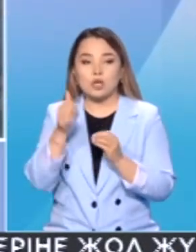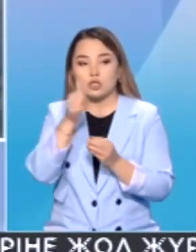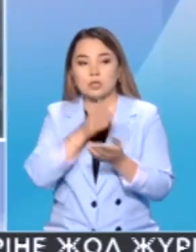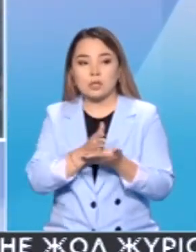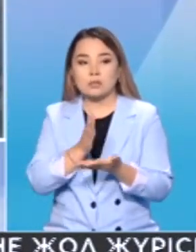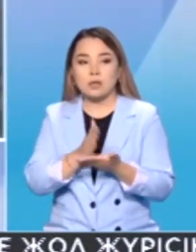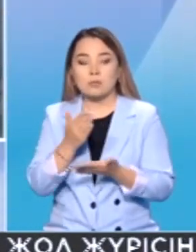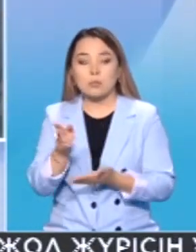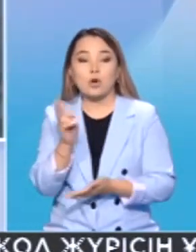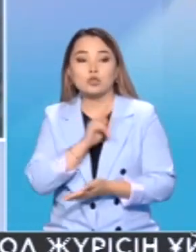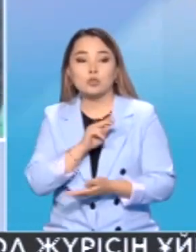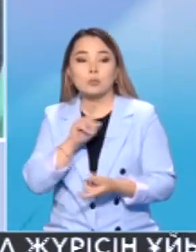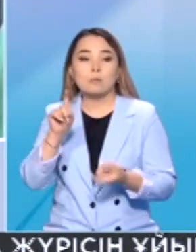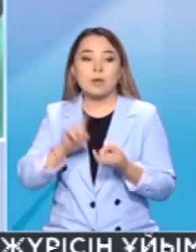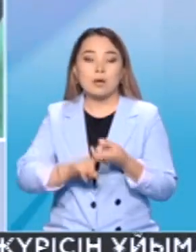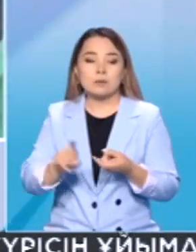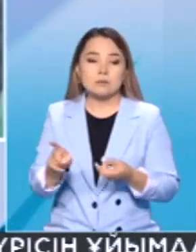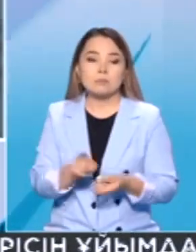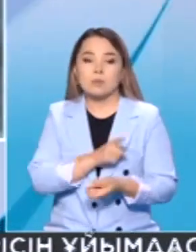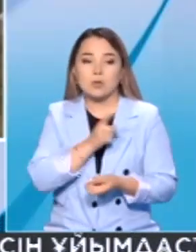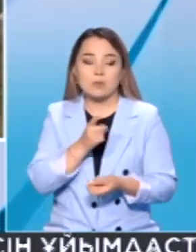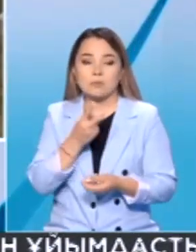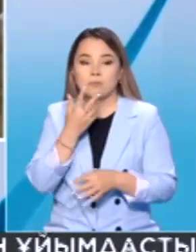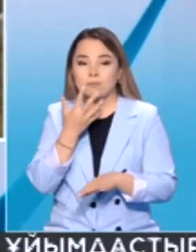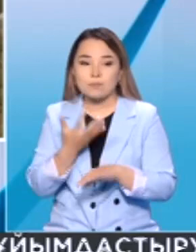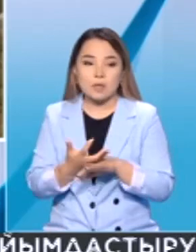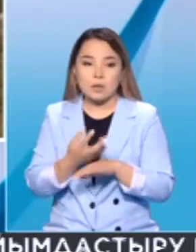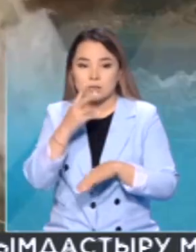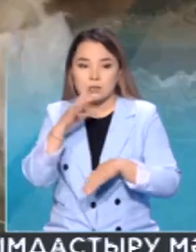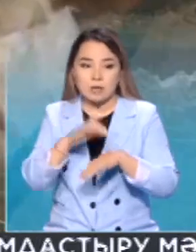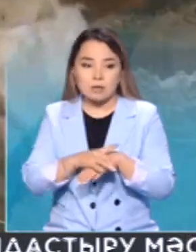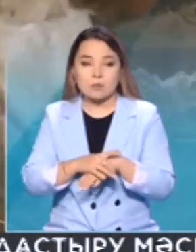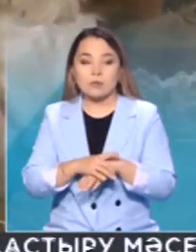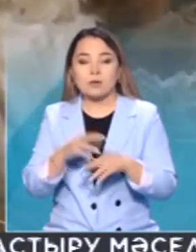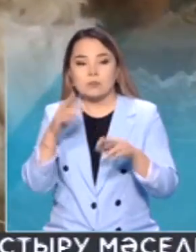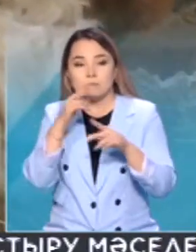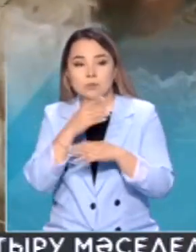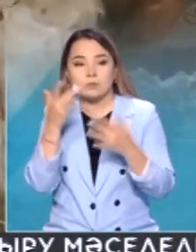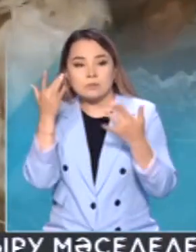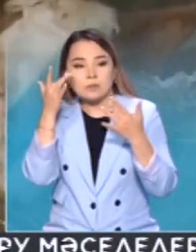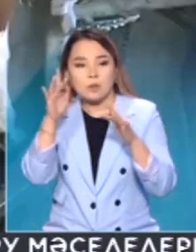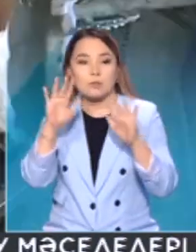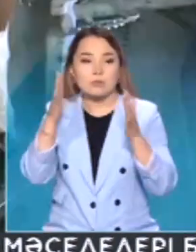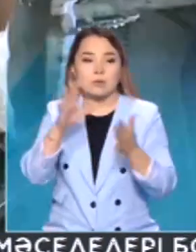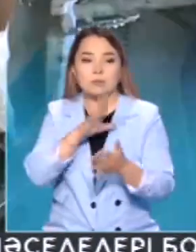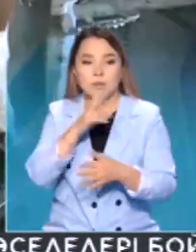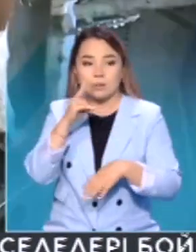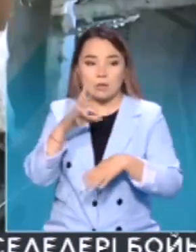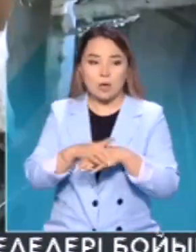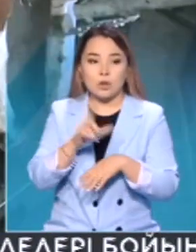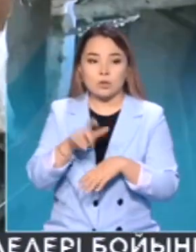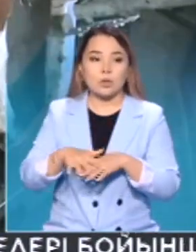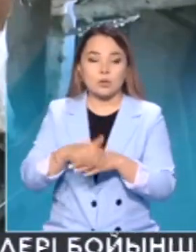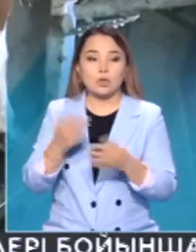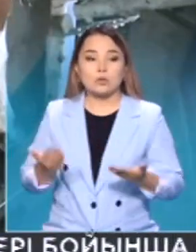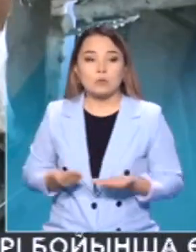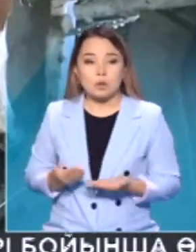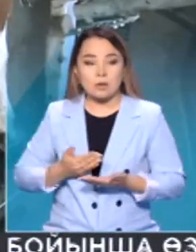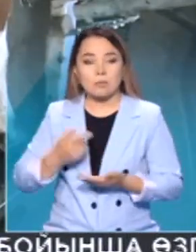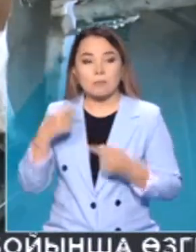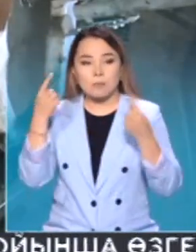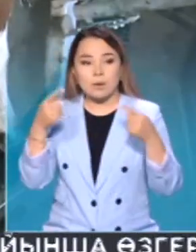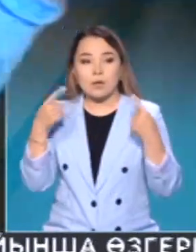атқарған. Бірақ жұмыс барысында кәсіби біліктілігі шала екендігі білініп қалған. Әбден зәрезап болған тұрғындар мал дәрігерлерінің